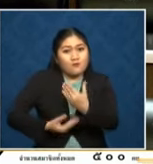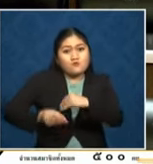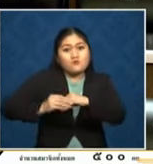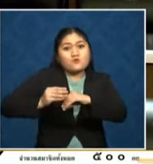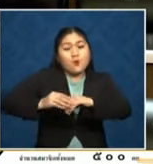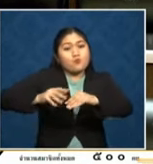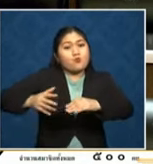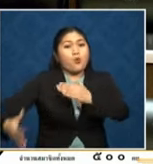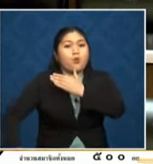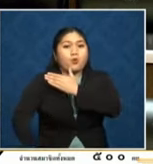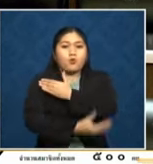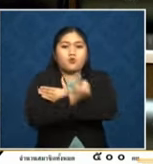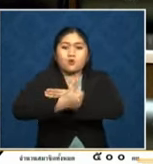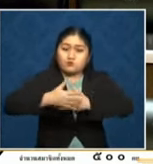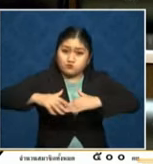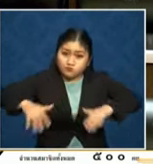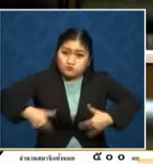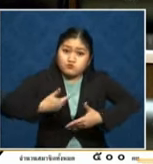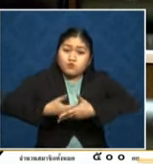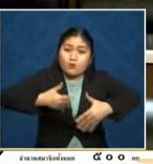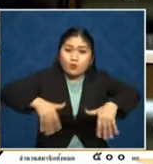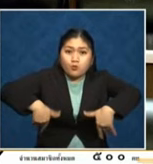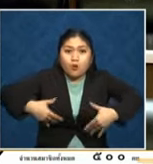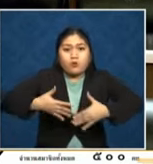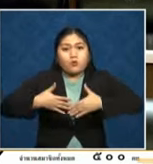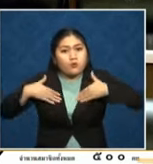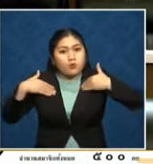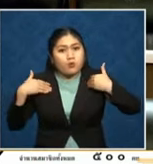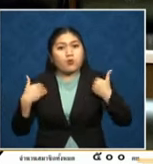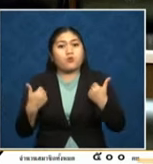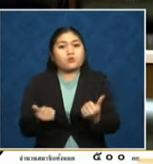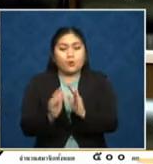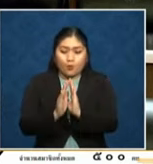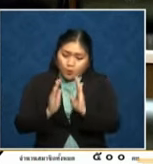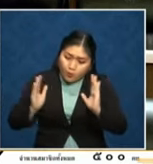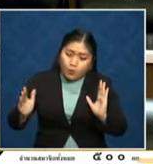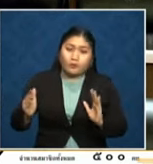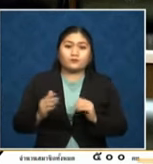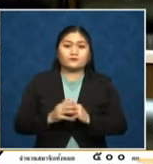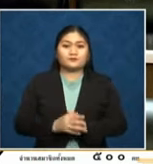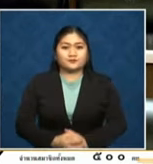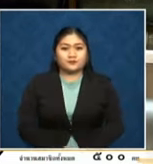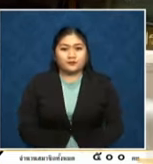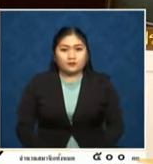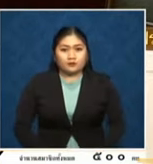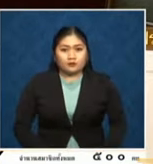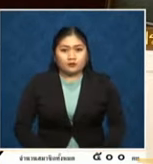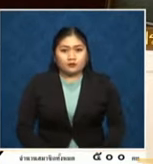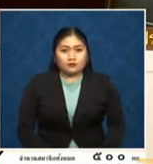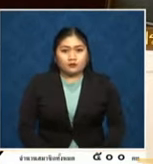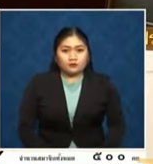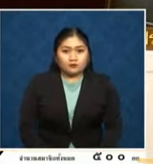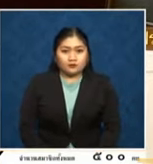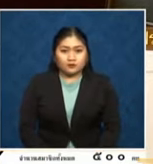โอกาสก็จะเป็นความสุขของพี่น้องชาวสวนยางครับท่านประธานกราบขอบพระคุณครับ ขอบคุณครับ